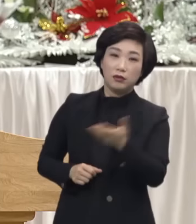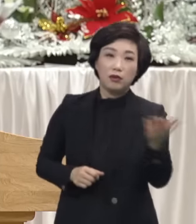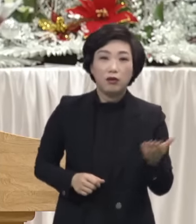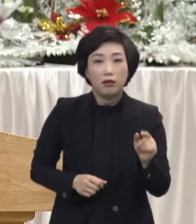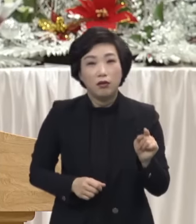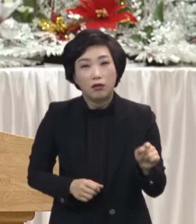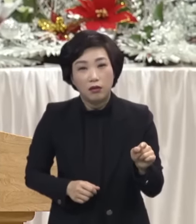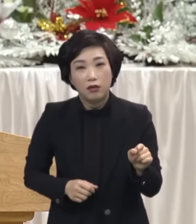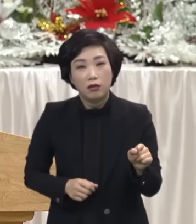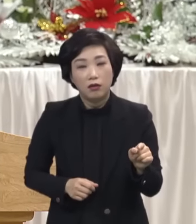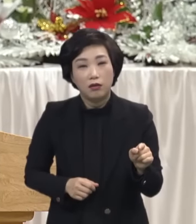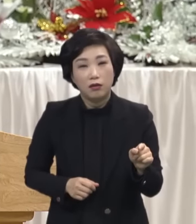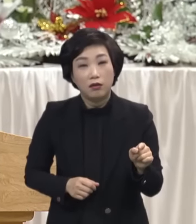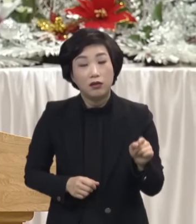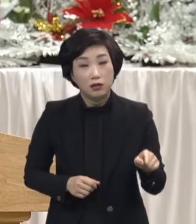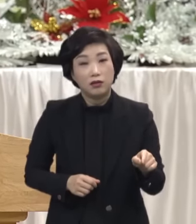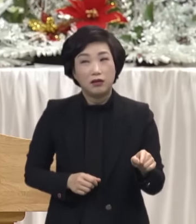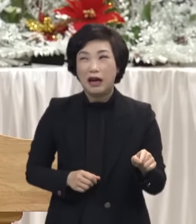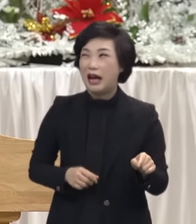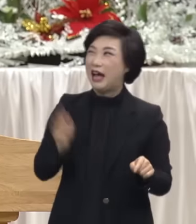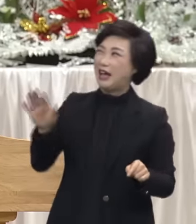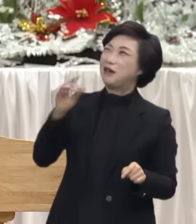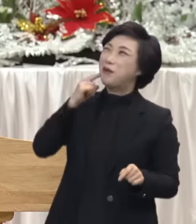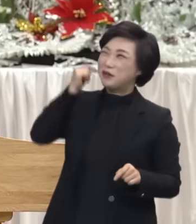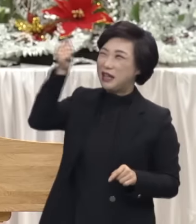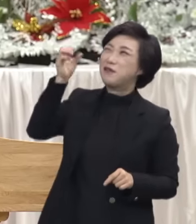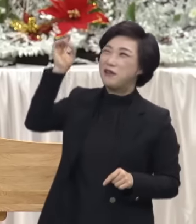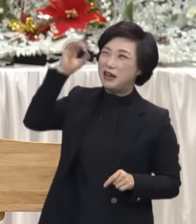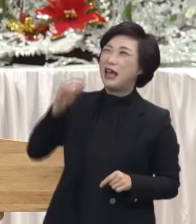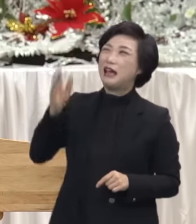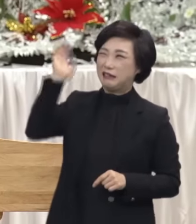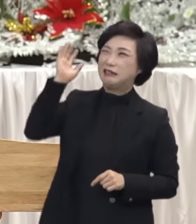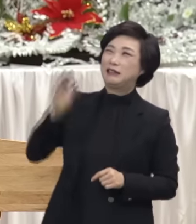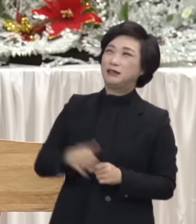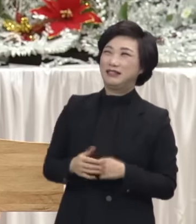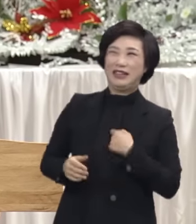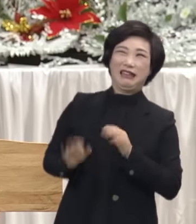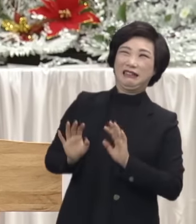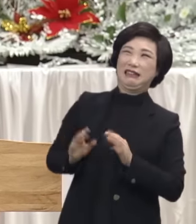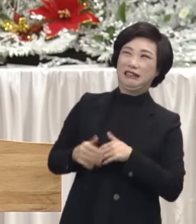그건 네가 하는 소리고 나는 나야.